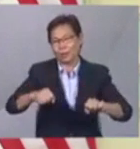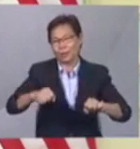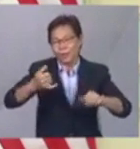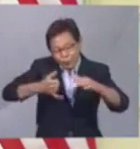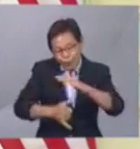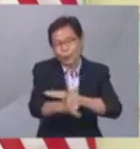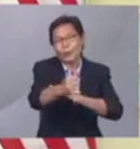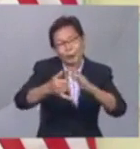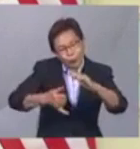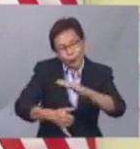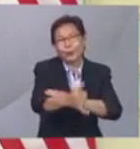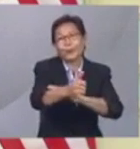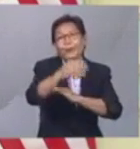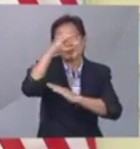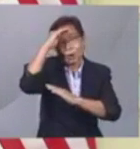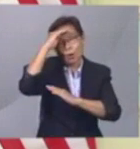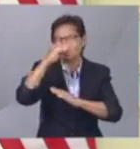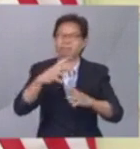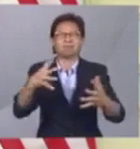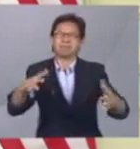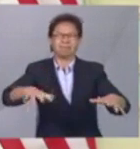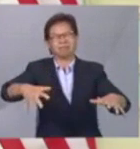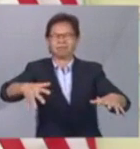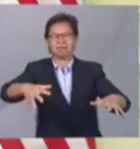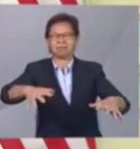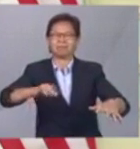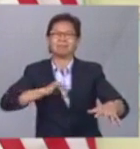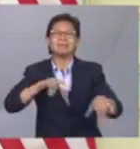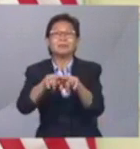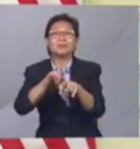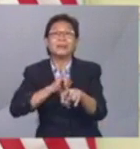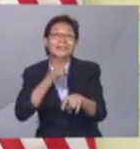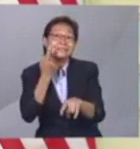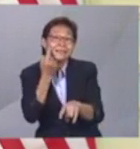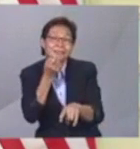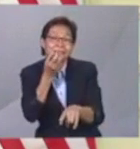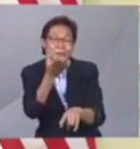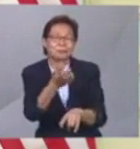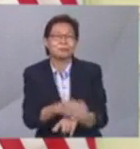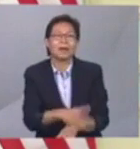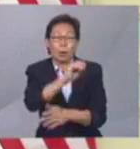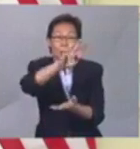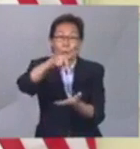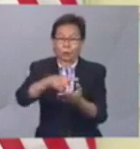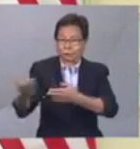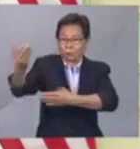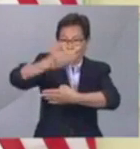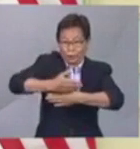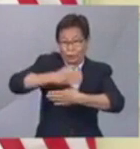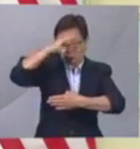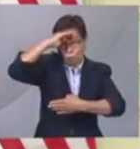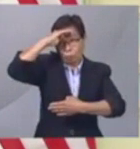kemasukan secara tidak besar seperti yang saya sebutkan tadi. Malah di pusat kuarantin